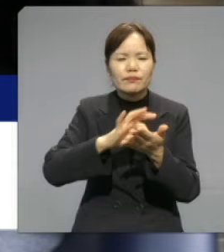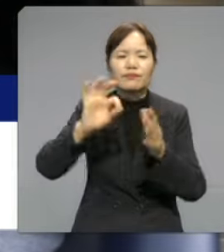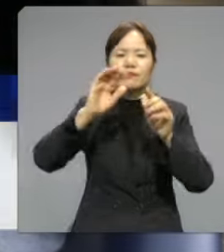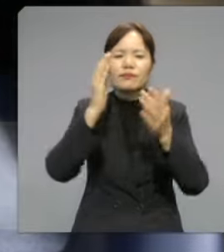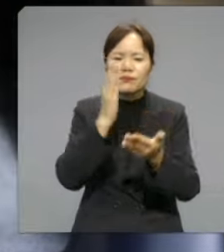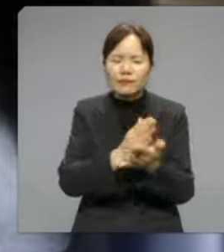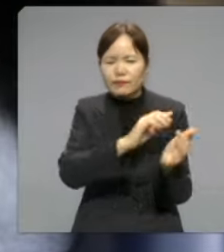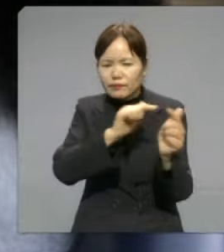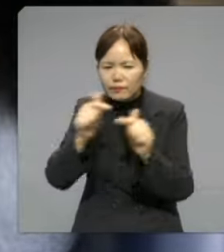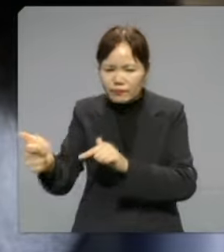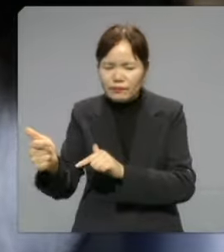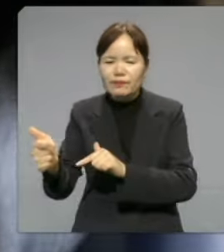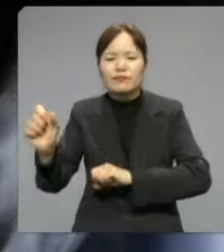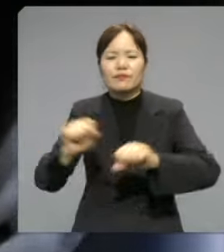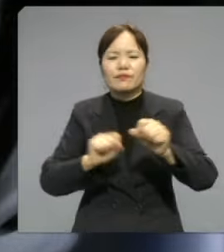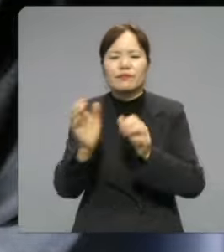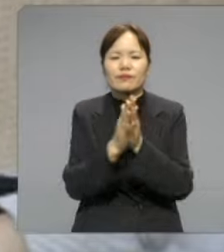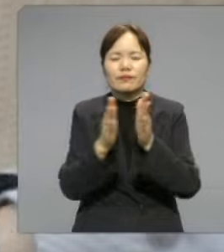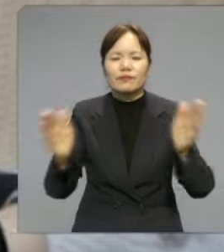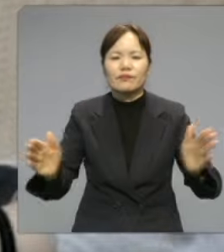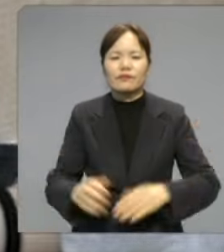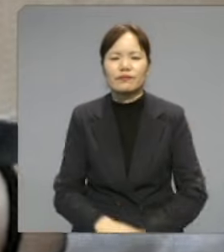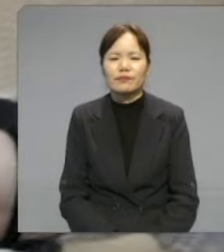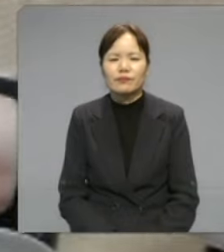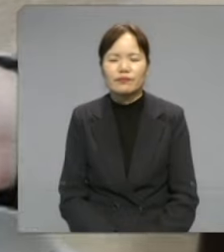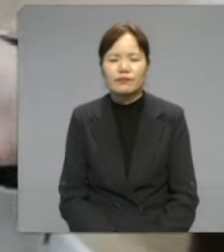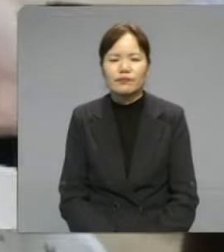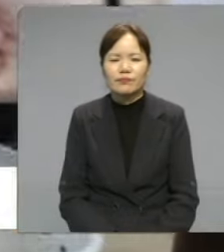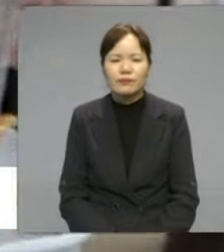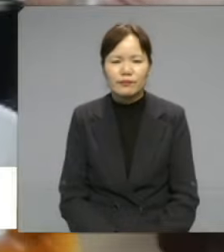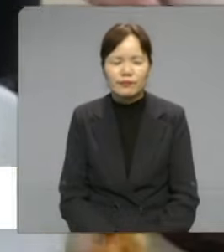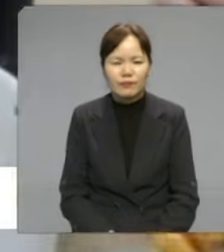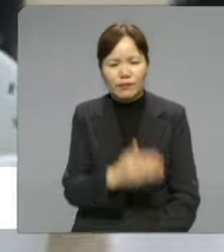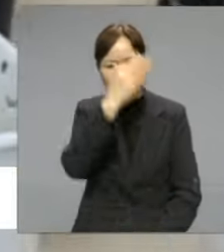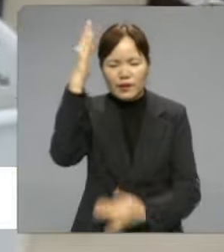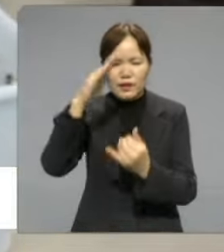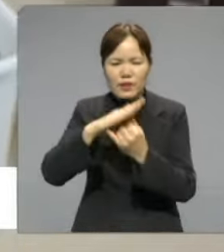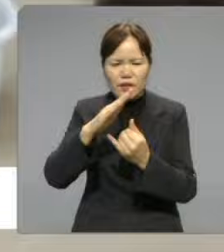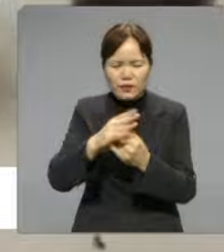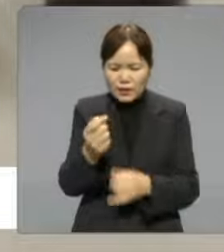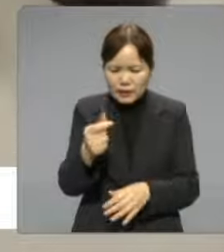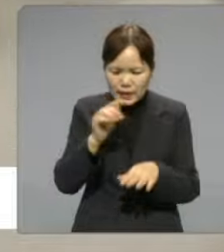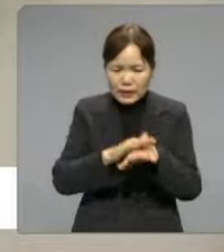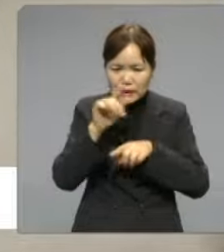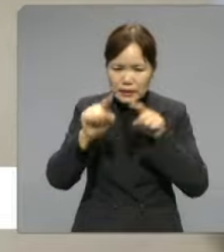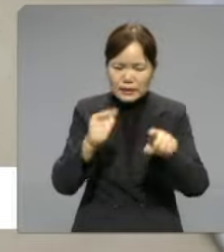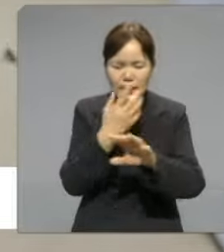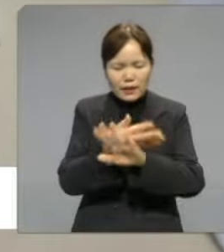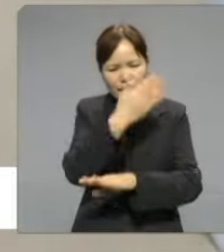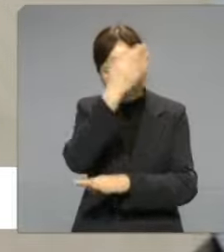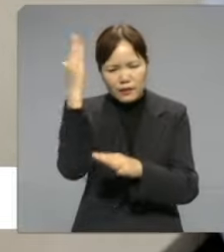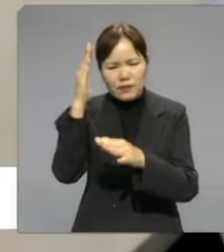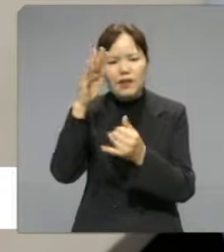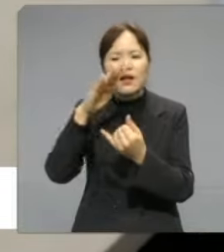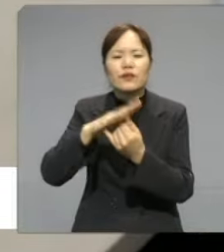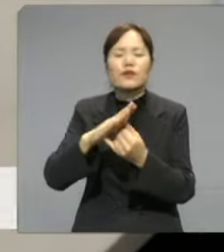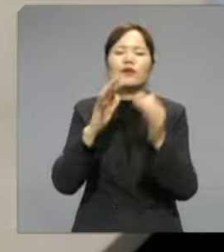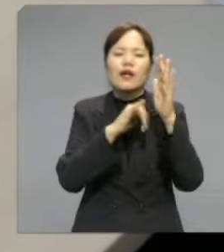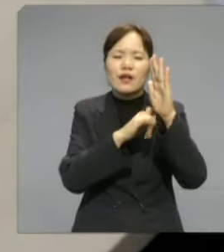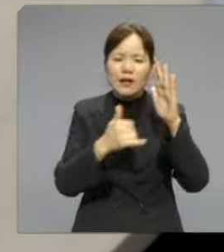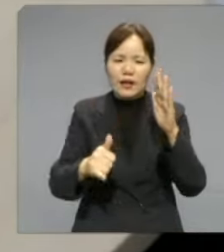만들기 등의 활동을 시작하고 있습니다. 백령도 청소년들의 작은 실천이 다른 청소년들,